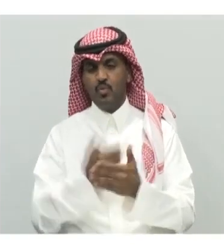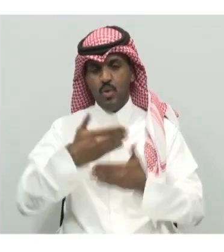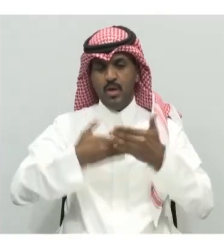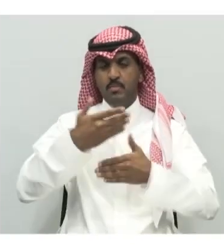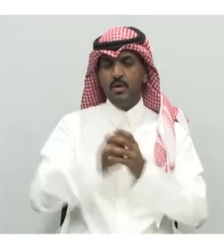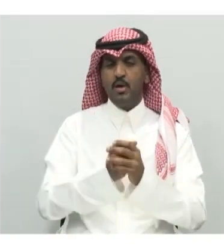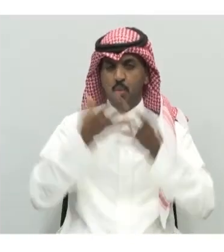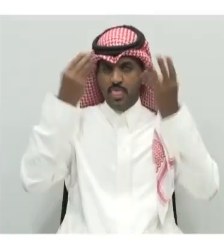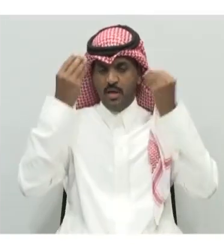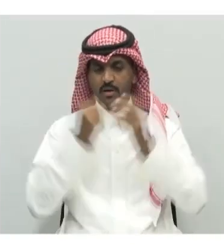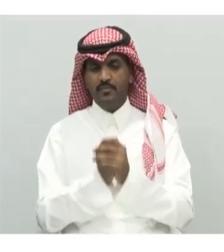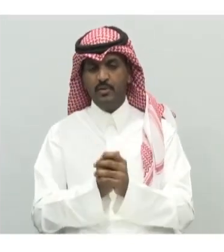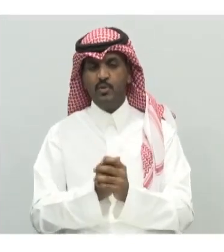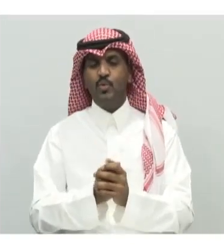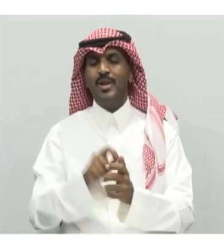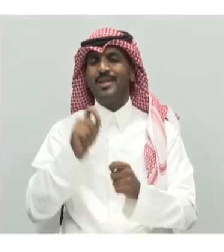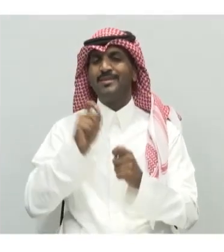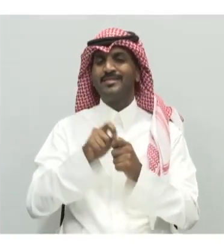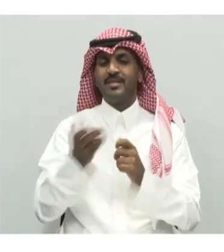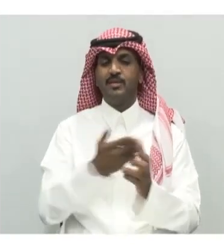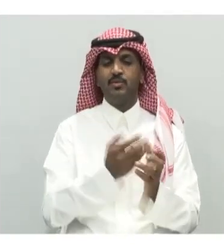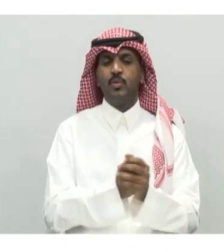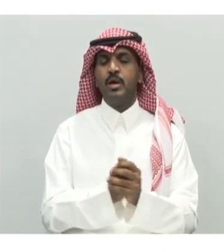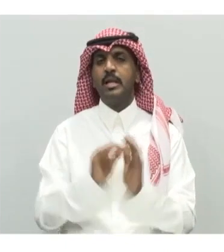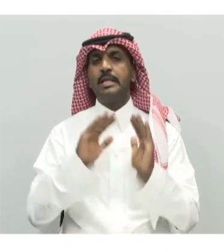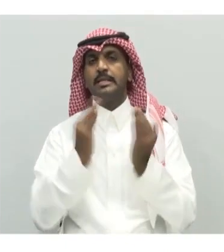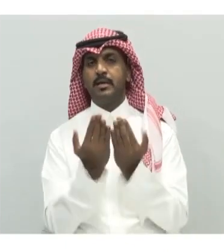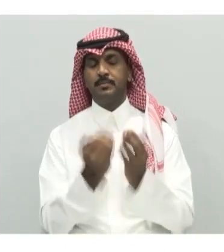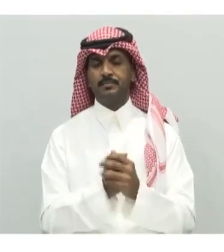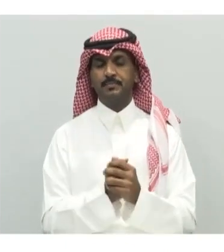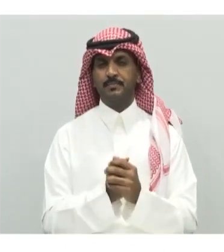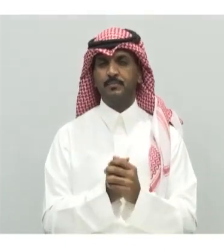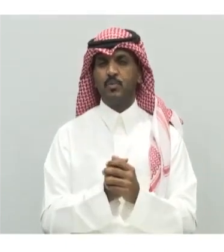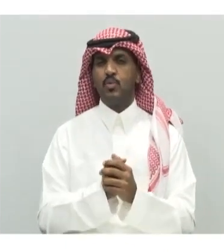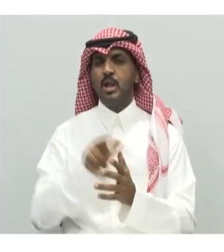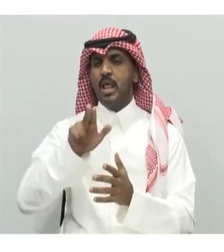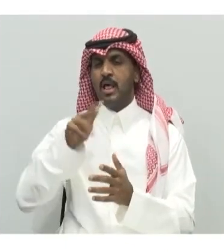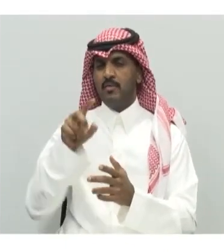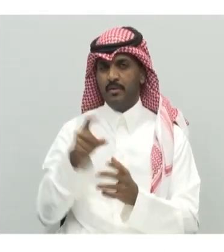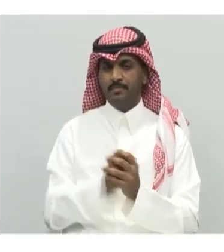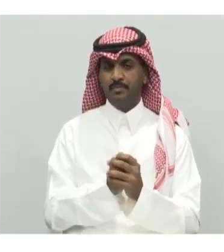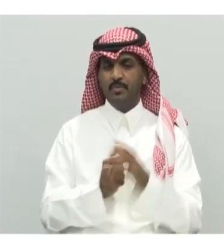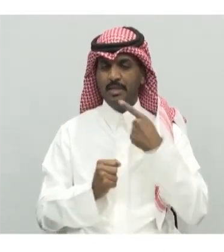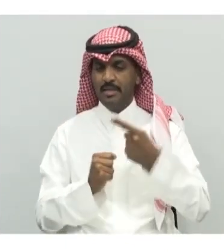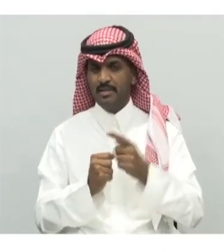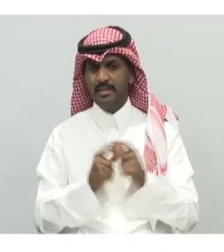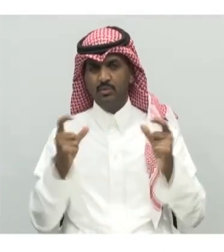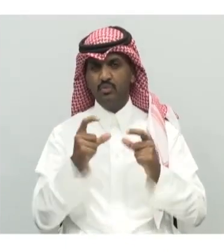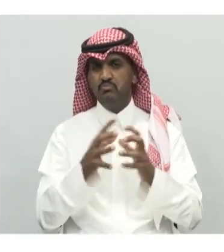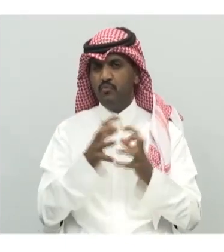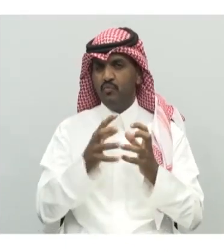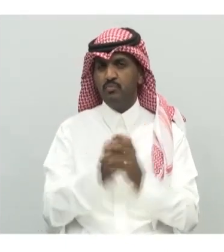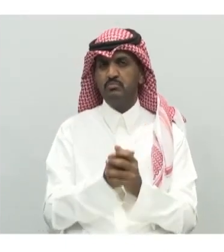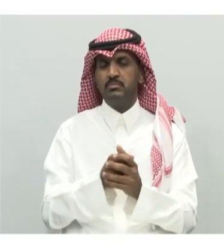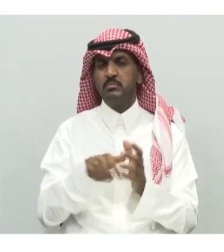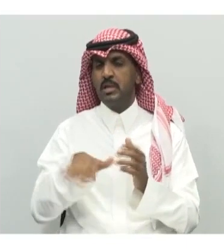والثقافه والاقتصاد والاداره الحضاره عندما تحدثنا عن مفهوم الحضاره بشكل